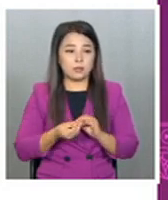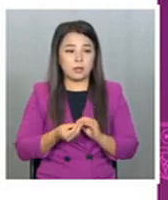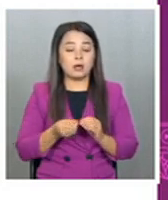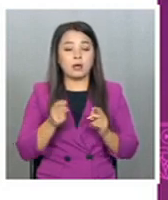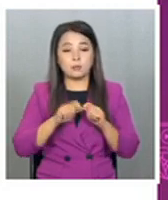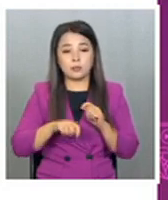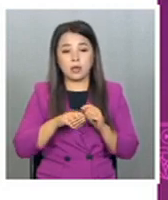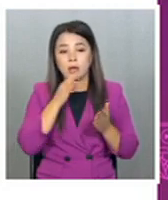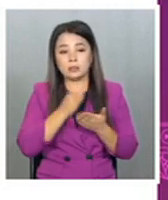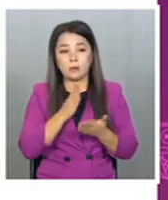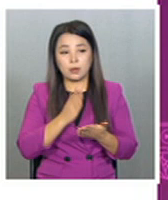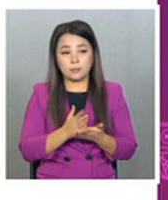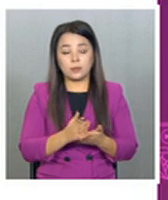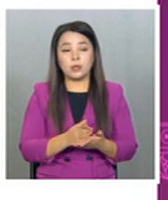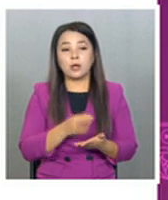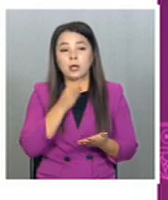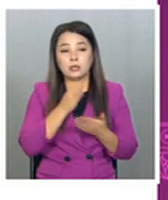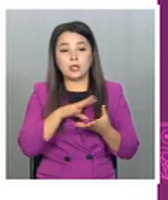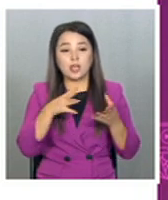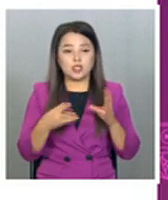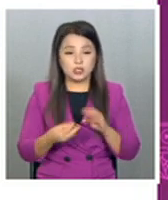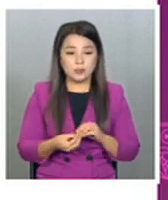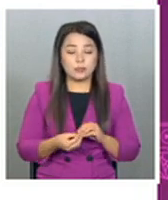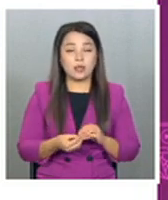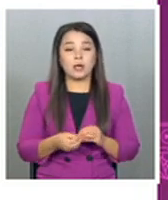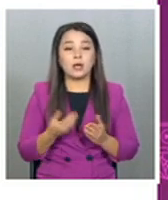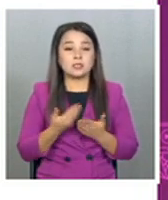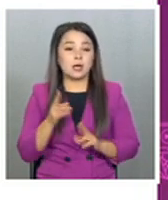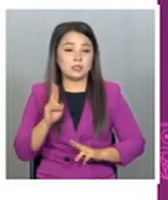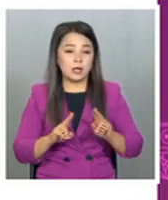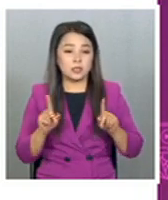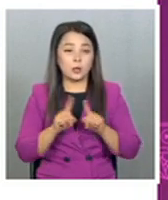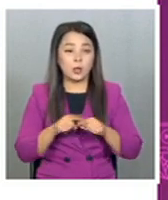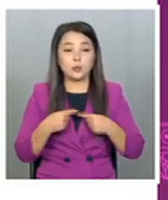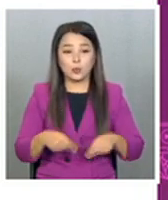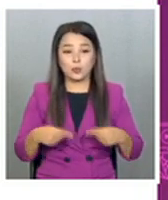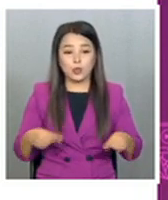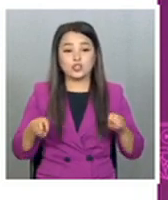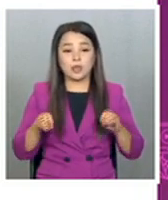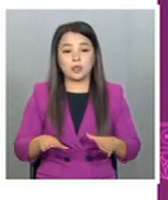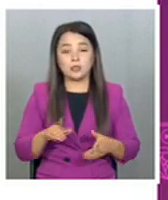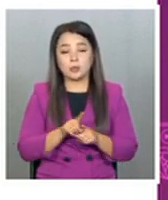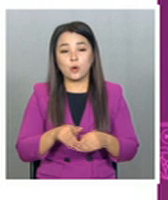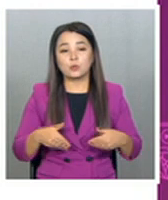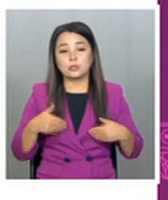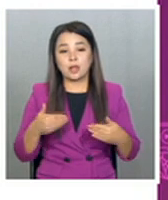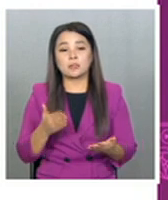жасалады. Күтілетін нәтижелер мен салдары мен қатар түрлі шешімдер ұсынылады.